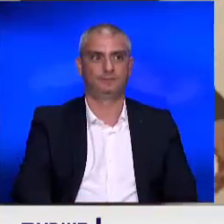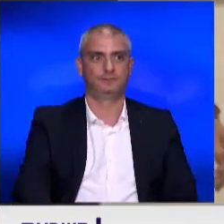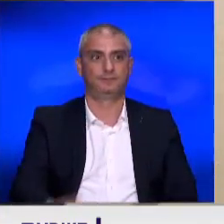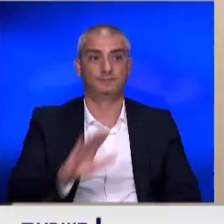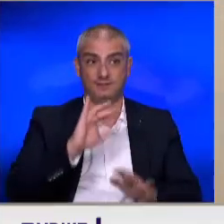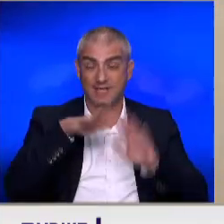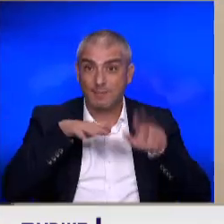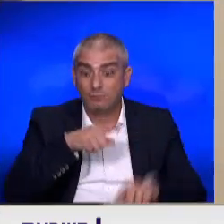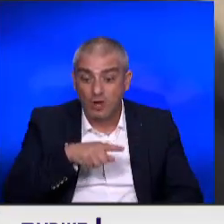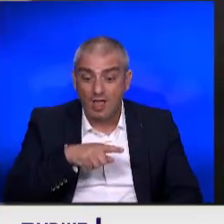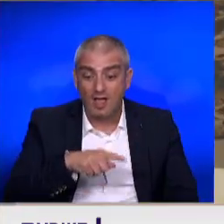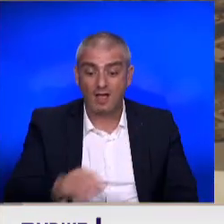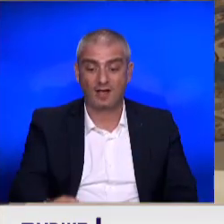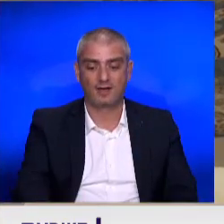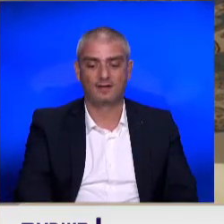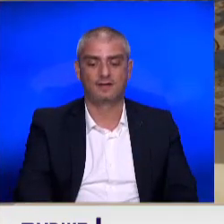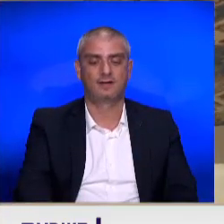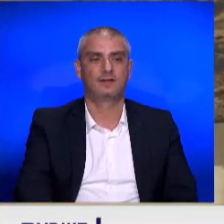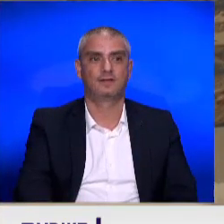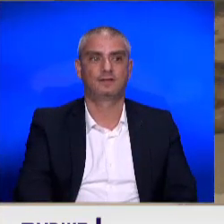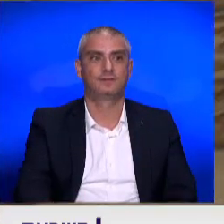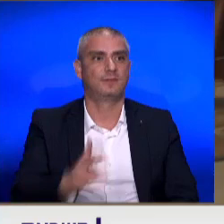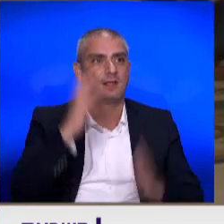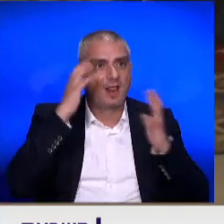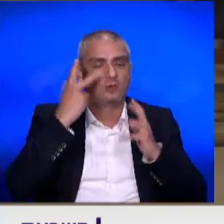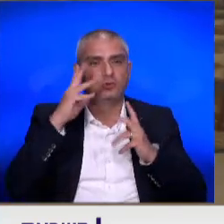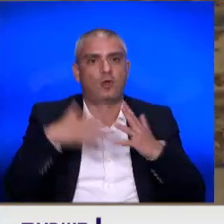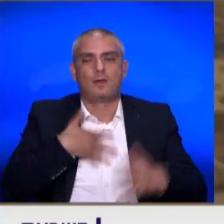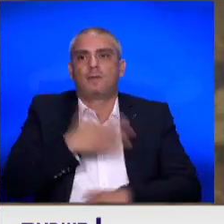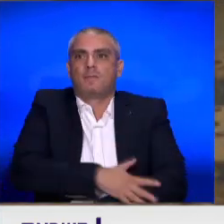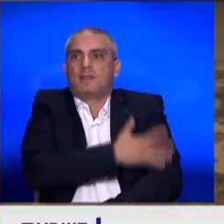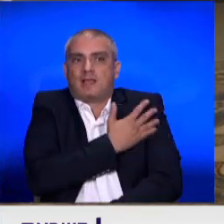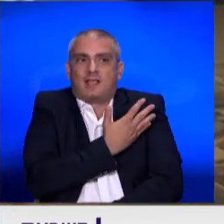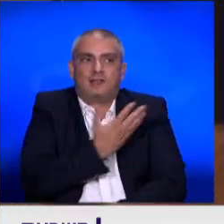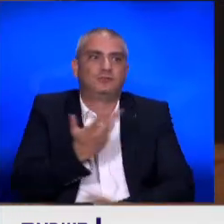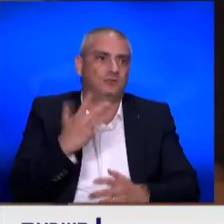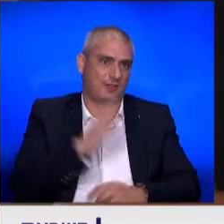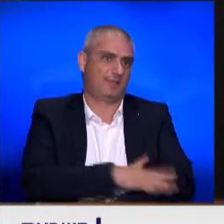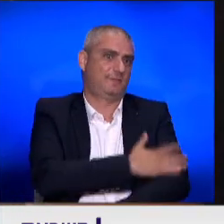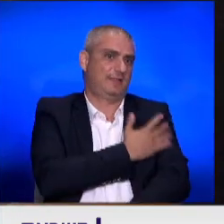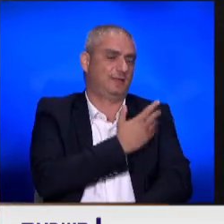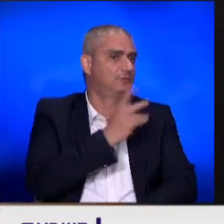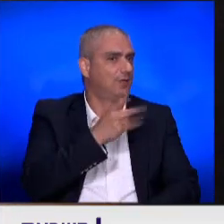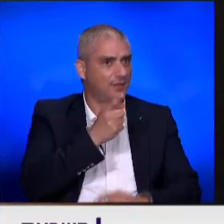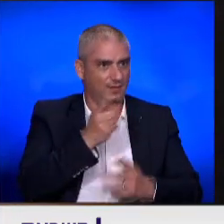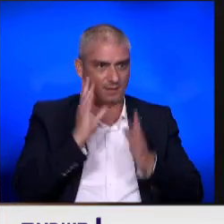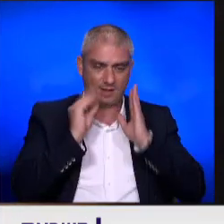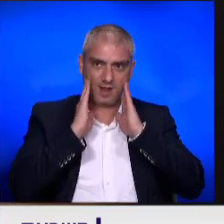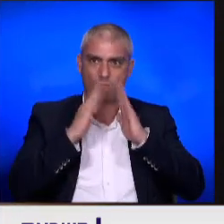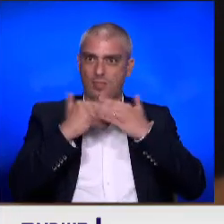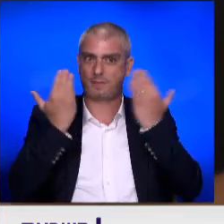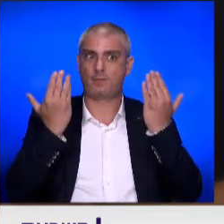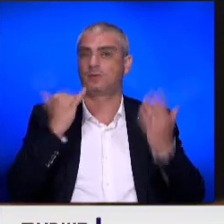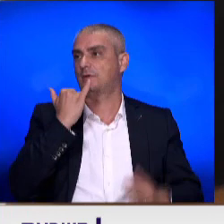היום? מה אתה עכשיו, יותר לחוץ או יותר מתרגש? יותר מתרגש. יותר מתרגש. נחמד שאתה מלא אמונה בבוקר, סתם.